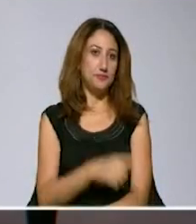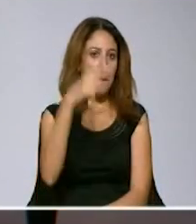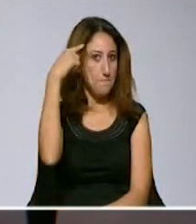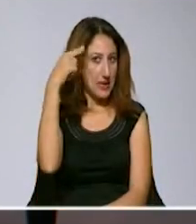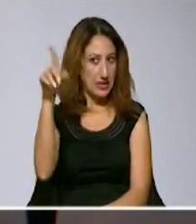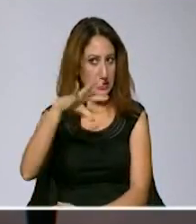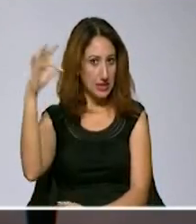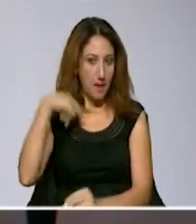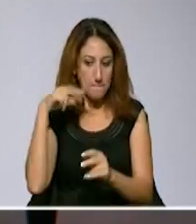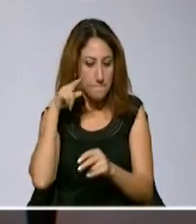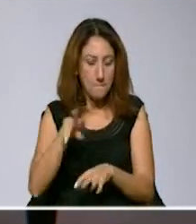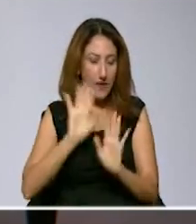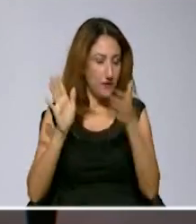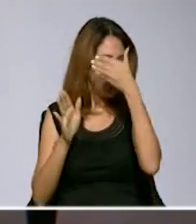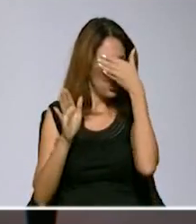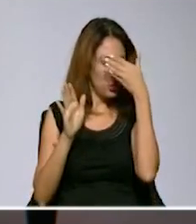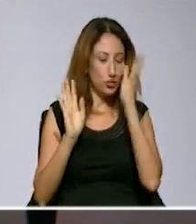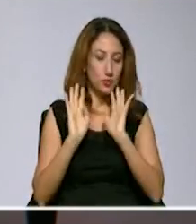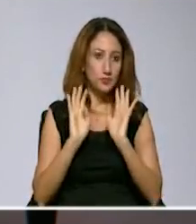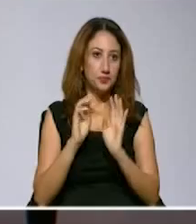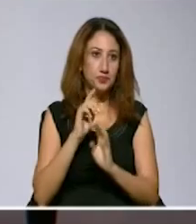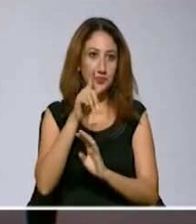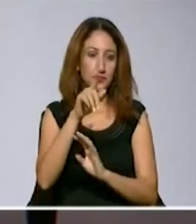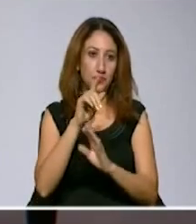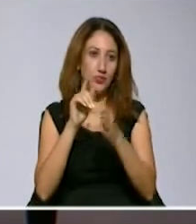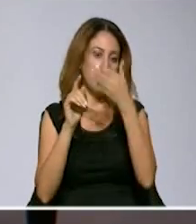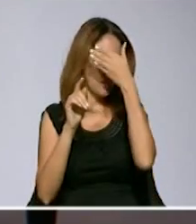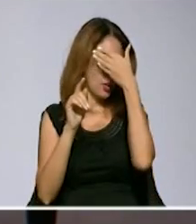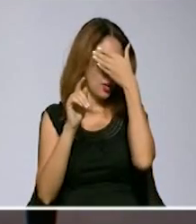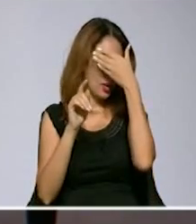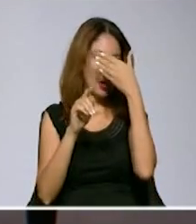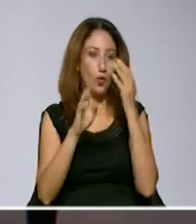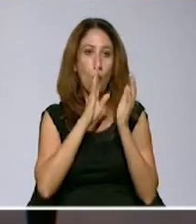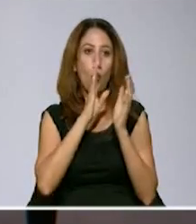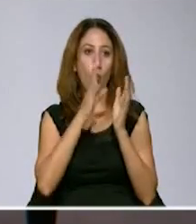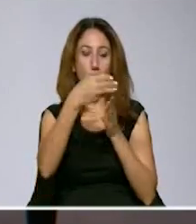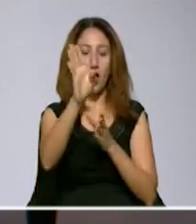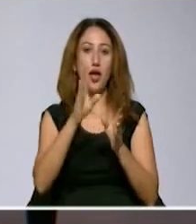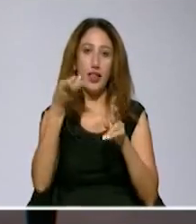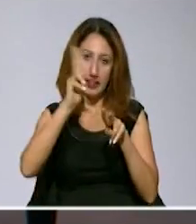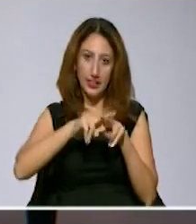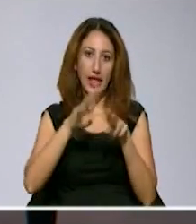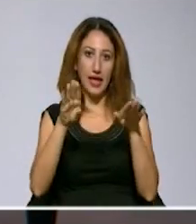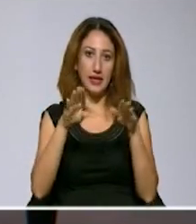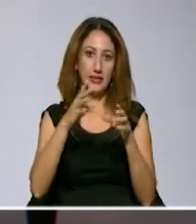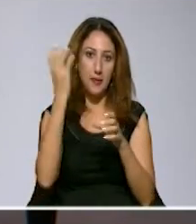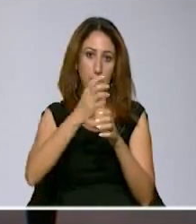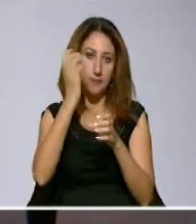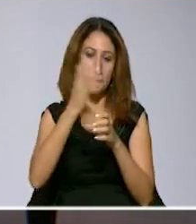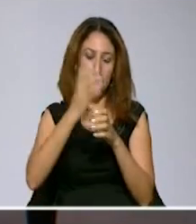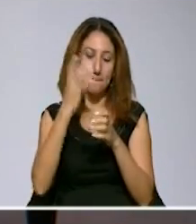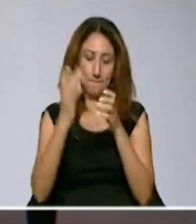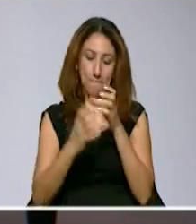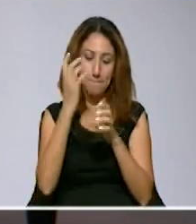صح؟ يعني اللي طلع. اي مكان يعجبك في الورق من غير ما اشوف. امسك الورق كله. افنط الكروت زي ما انت عايزه من غير ما انا اشوف.